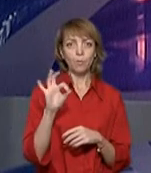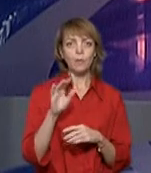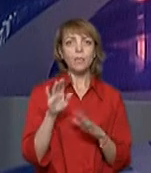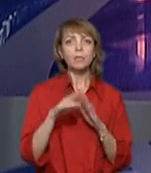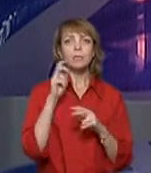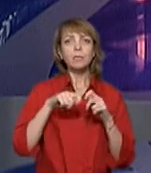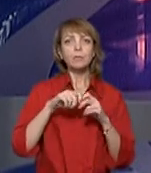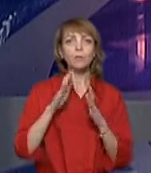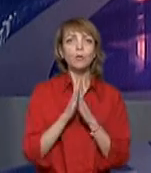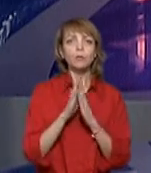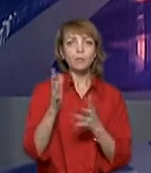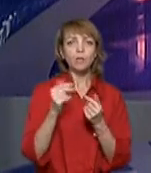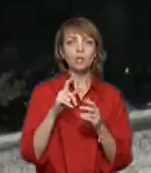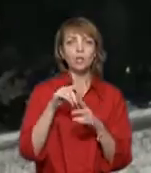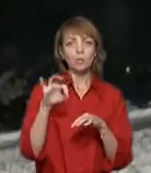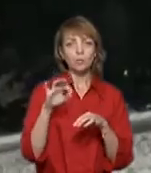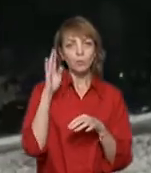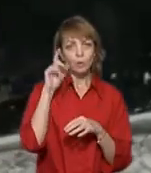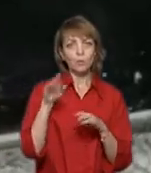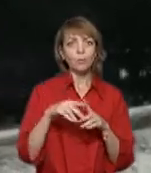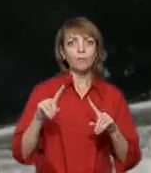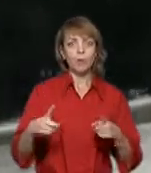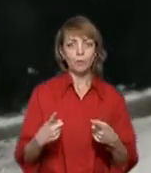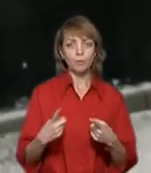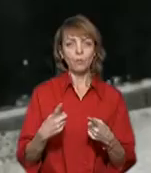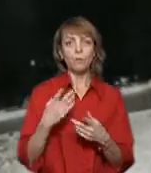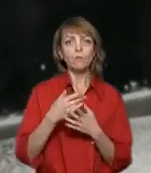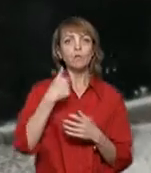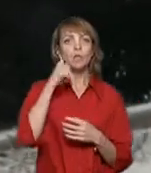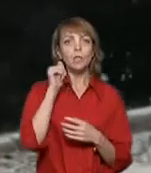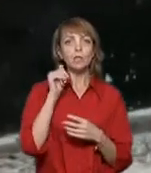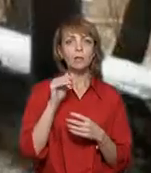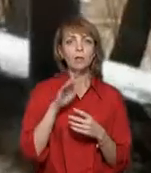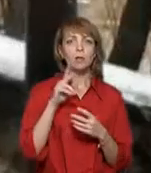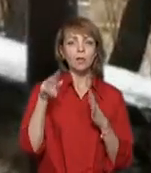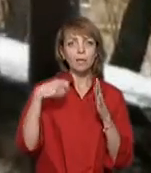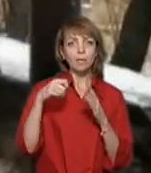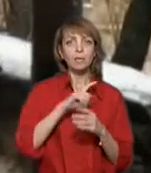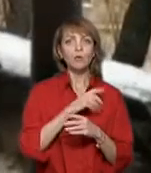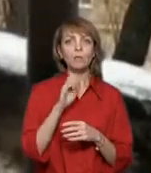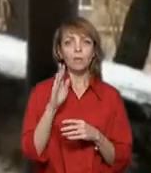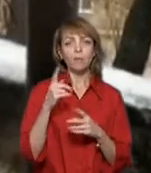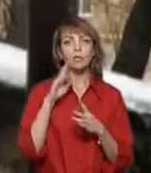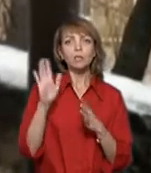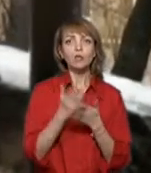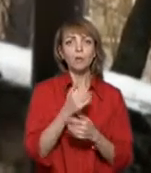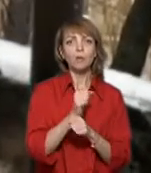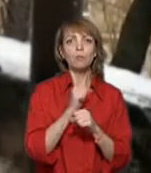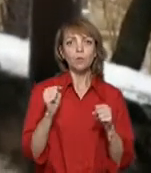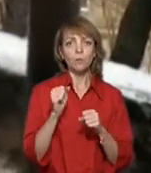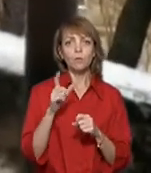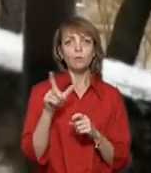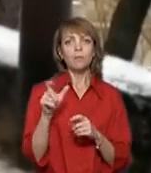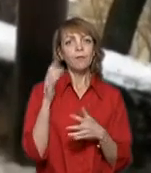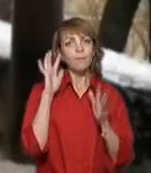час слідства проситимуть взяти чоловіка під варту. Ось вчорашні оперативні кадри силовиків. Так вони знешкоджували вибухівку.